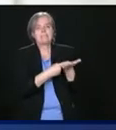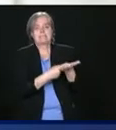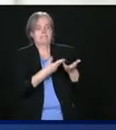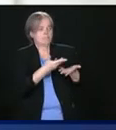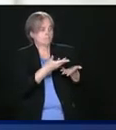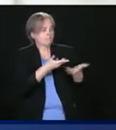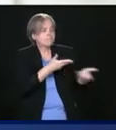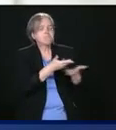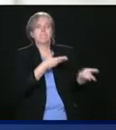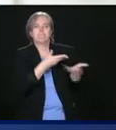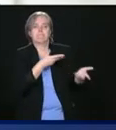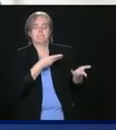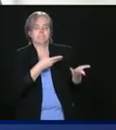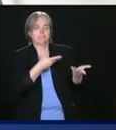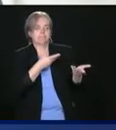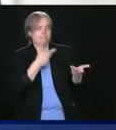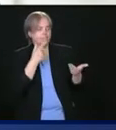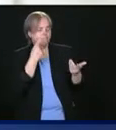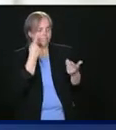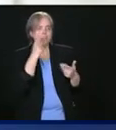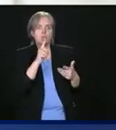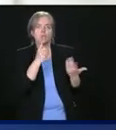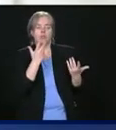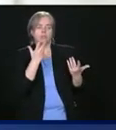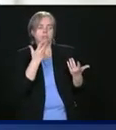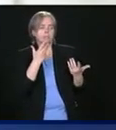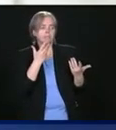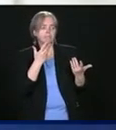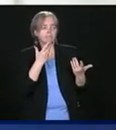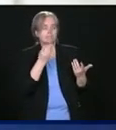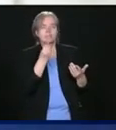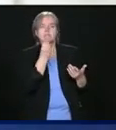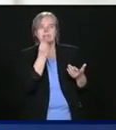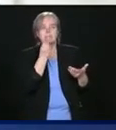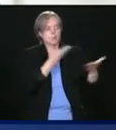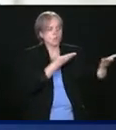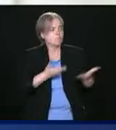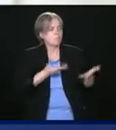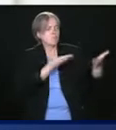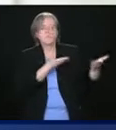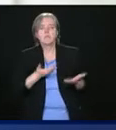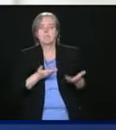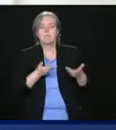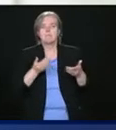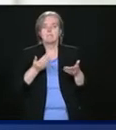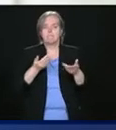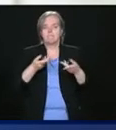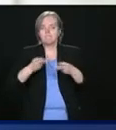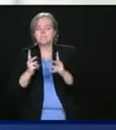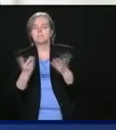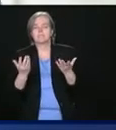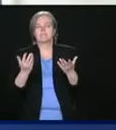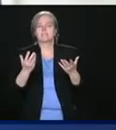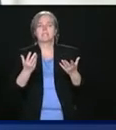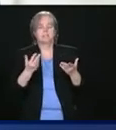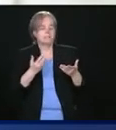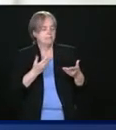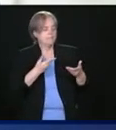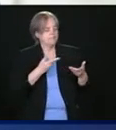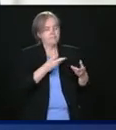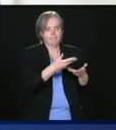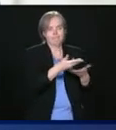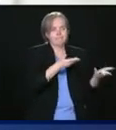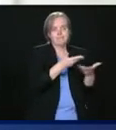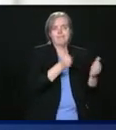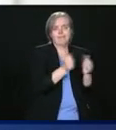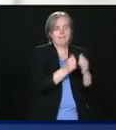coordonnée, qu'on puisse permettre la continuation de nos chaînes d'approvisionnement et qu'on puisse le faire en concert avec